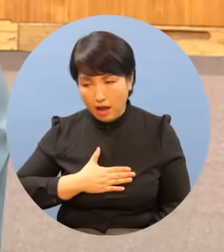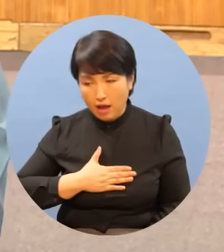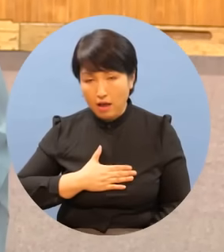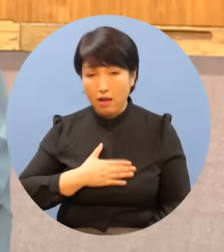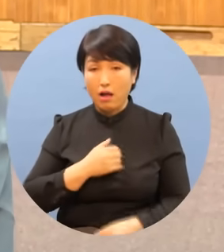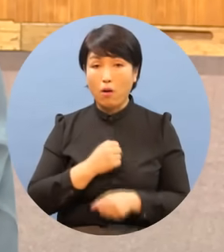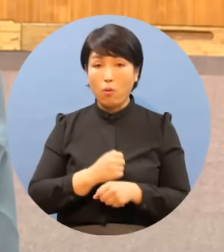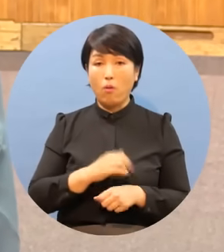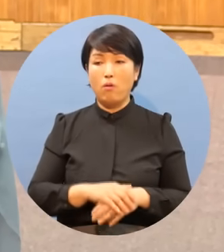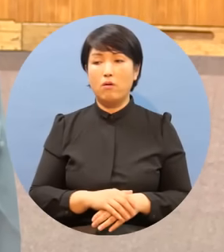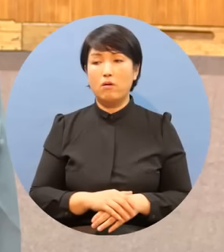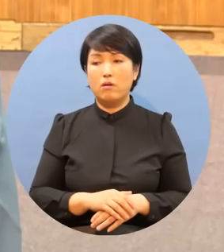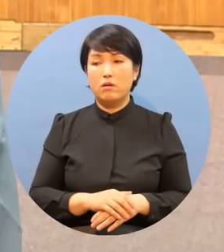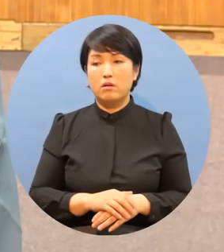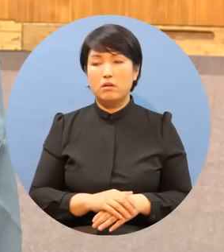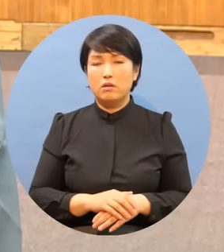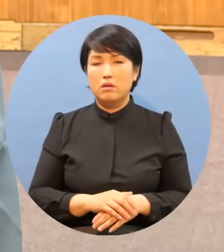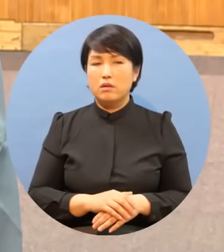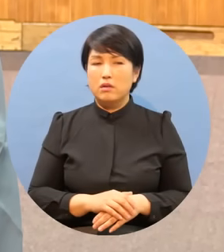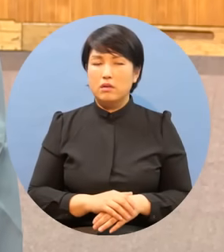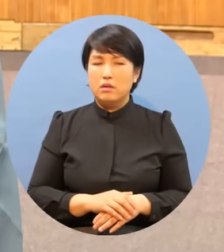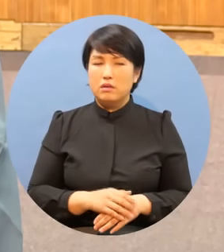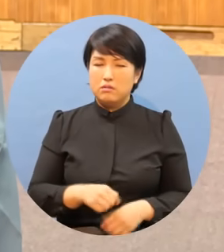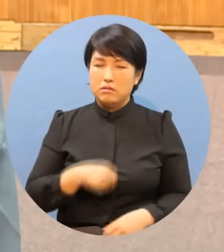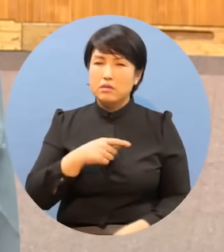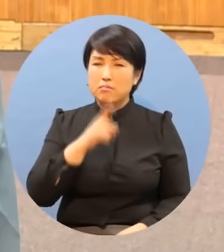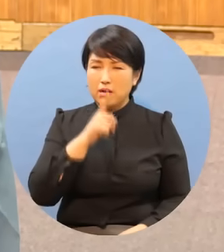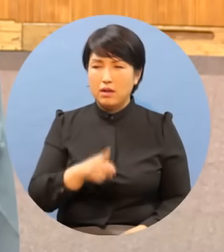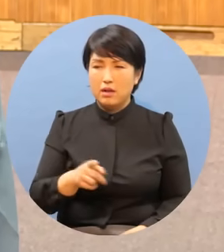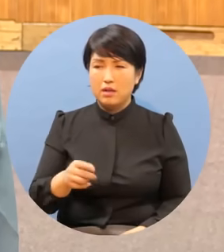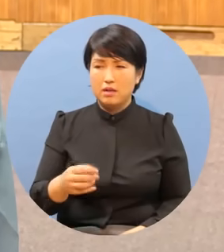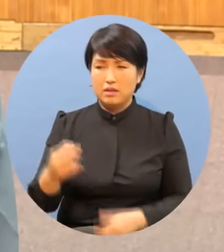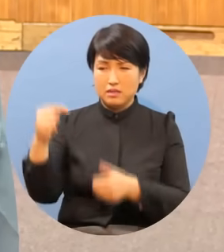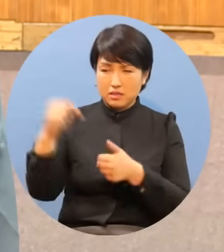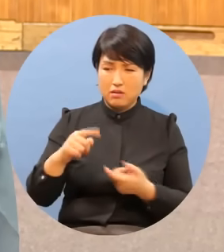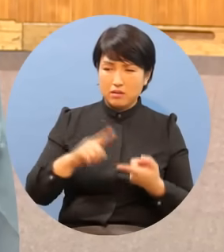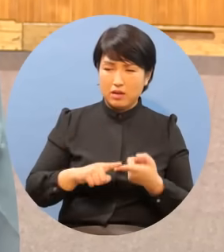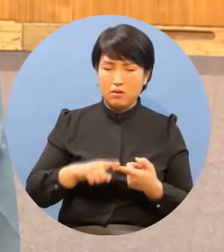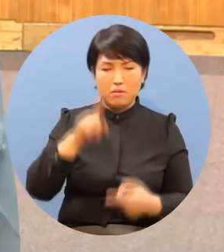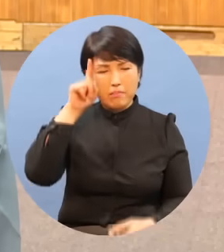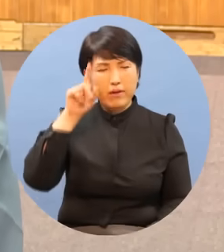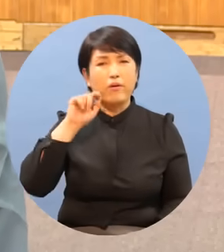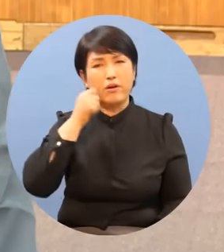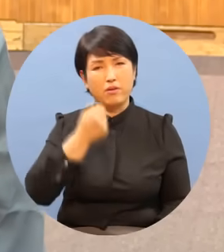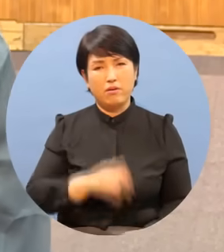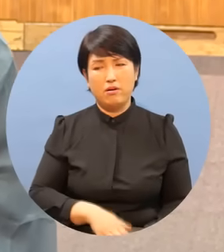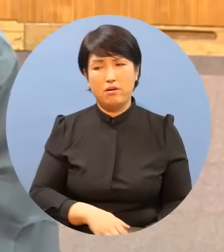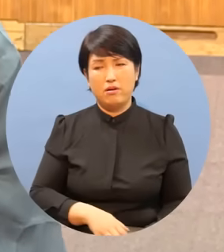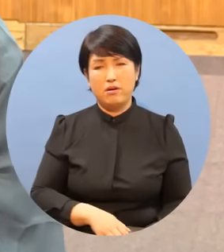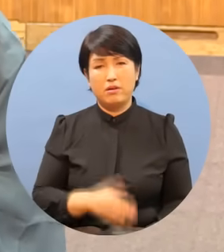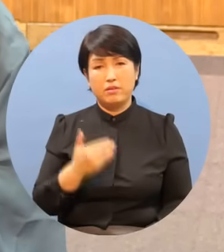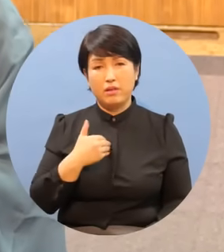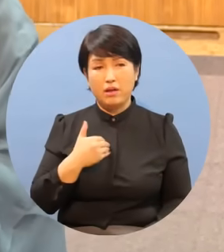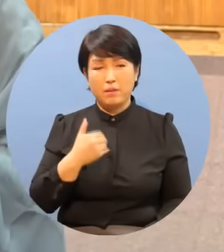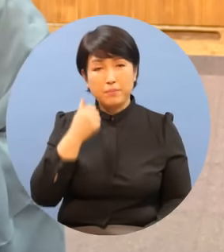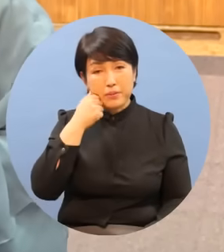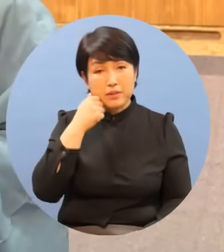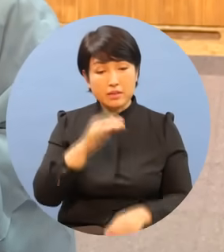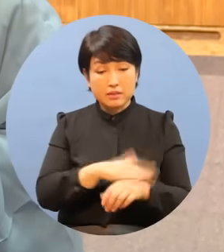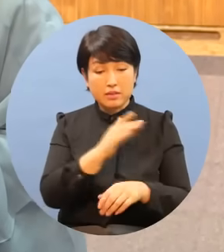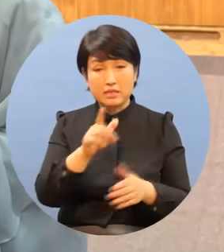이러고 사실은 할 수가 다 없어요. 다 없으면 어떻게 하면 된다. 죄송합니다 이러면